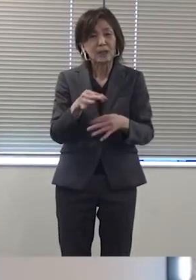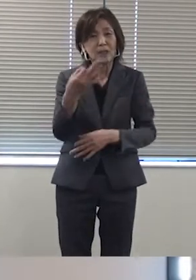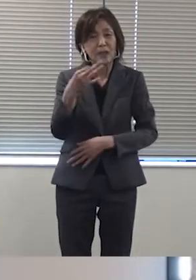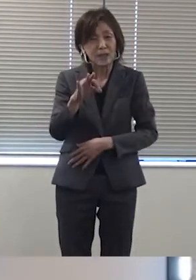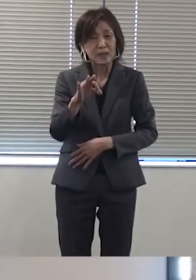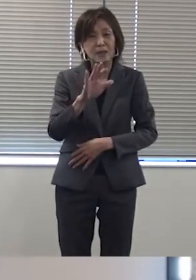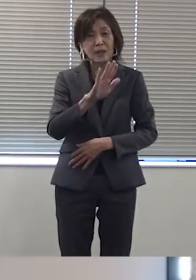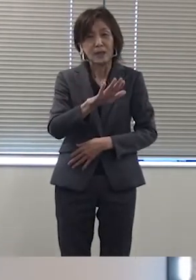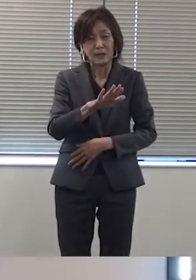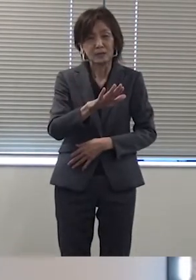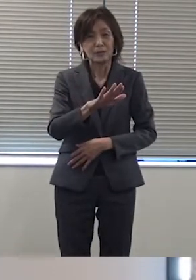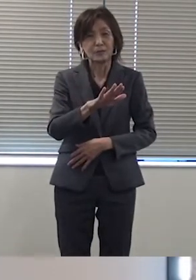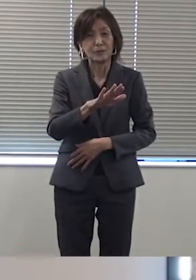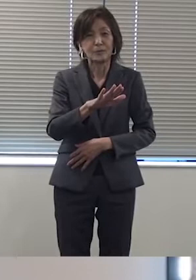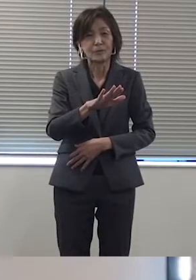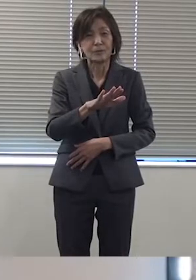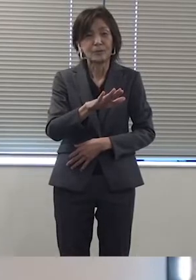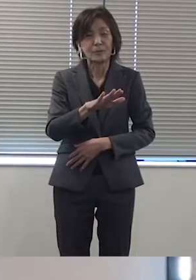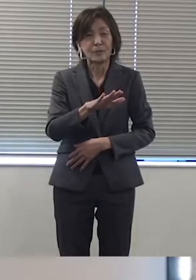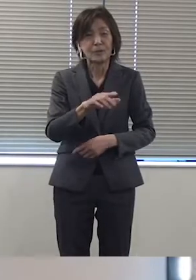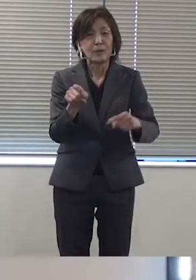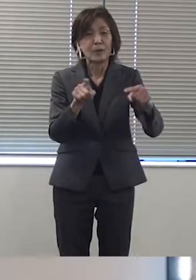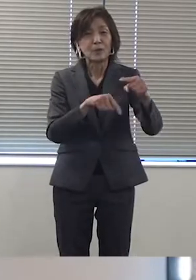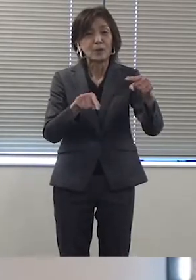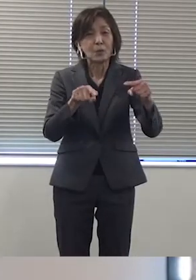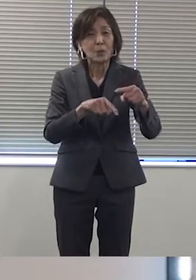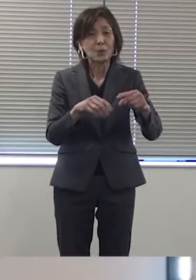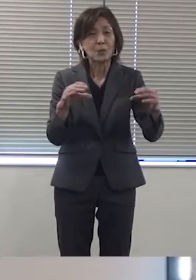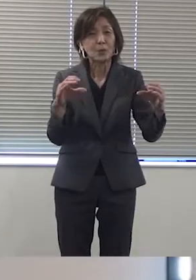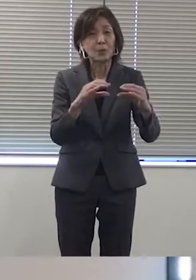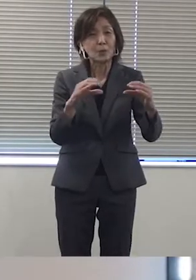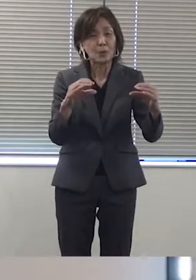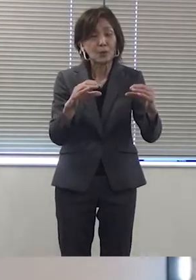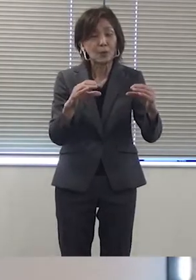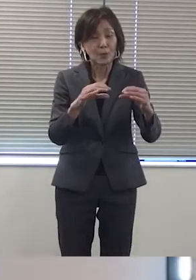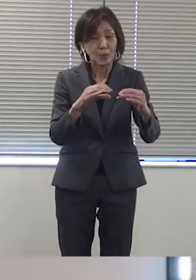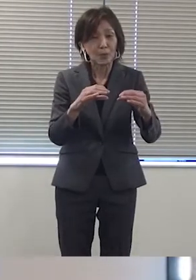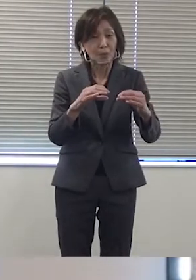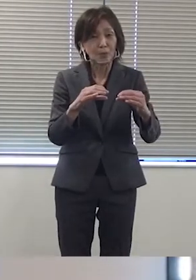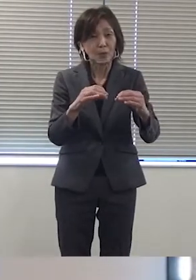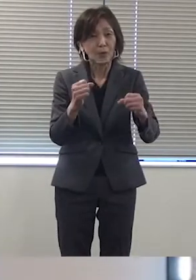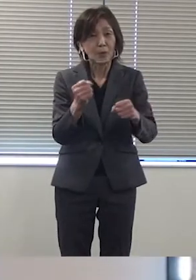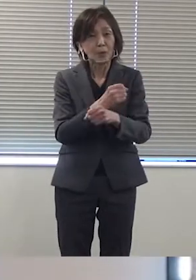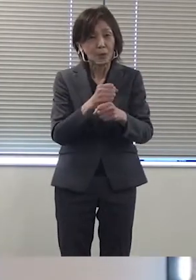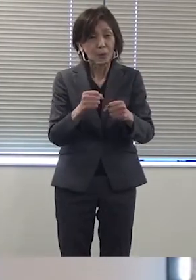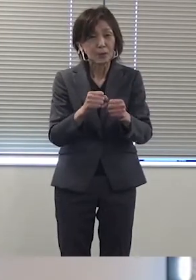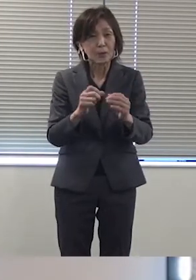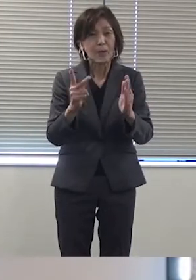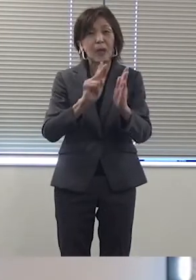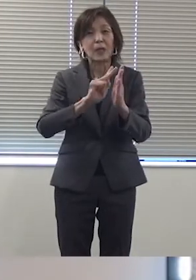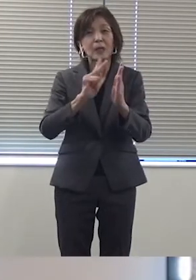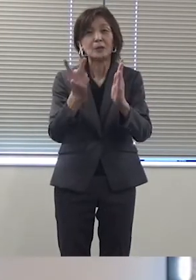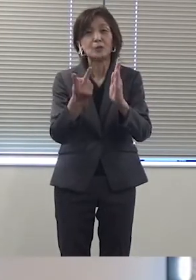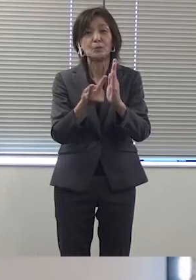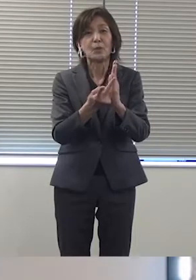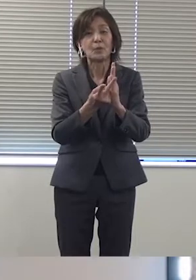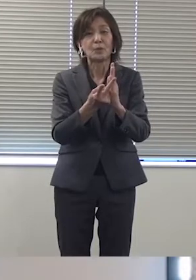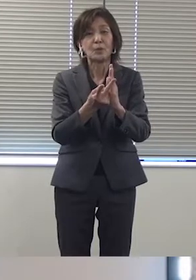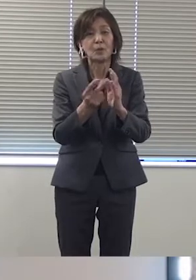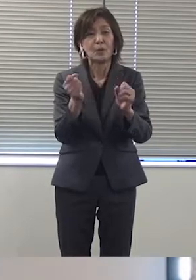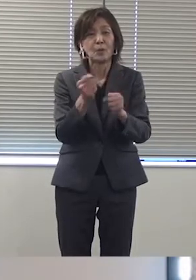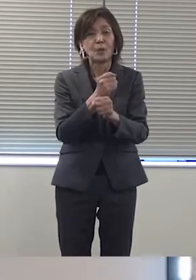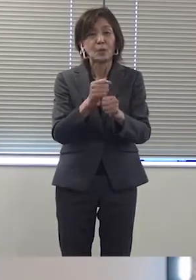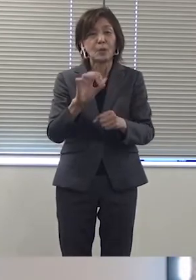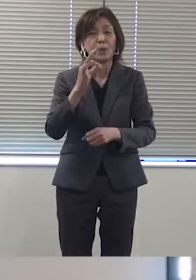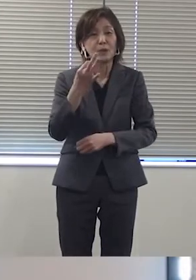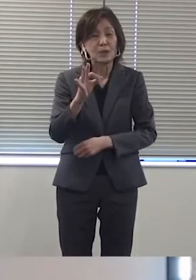関係の工事費が入り込んでますので、1510億ということで、対前年度より増えたというのが現